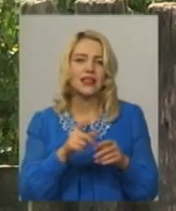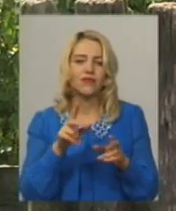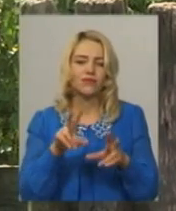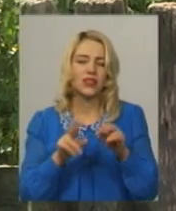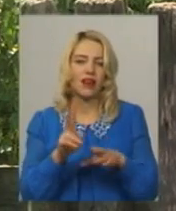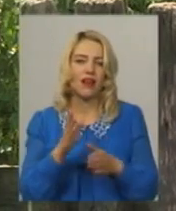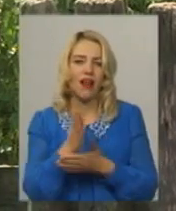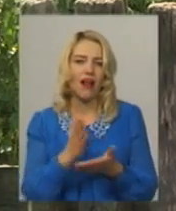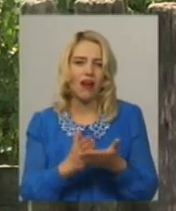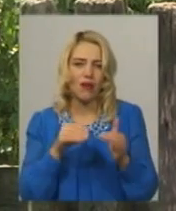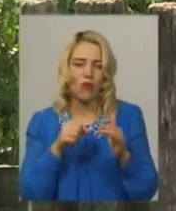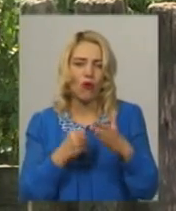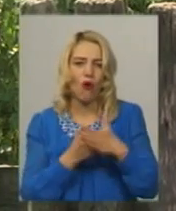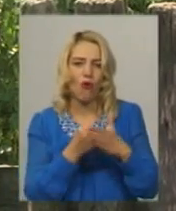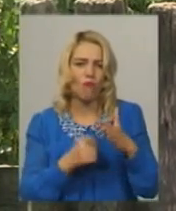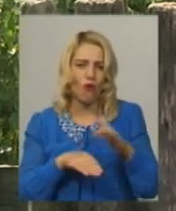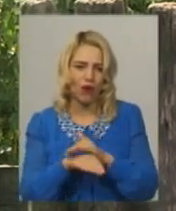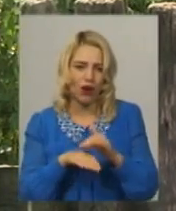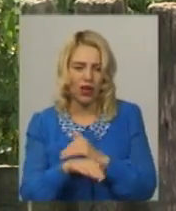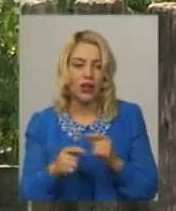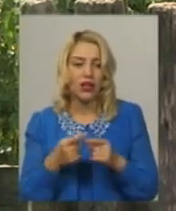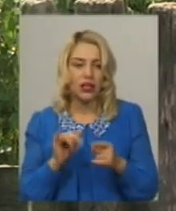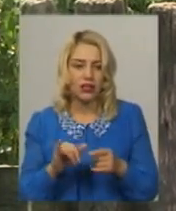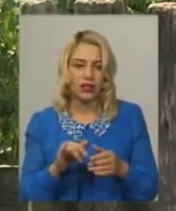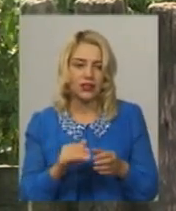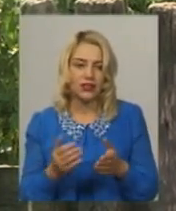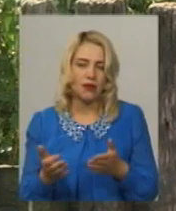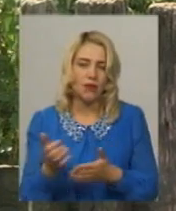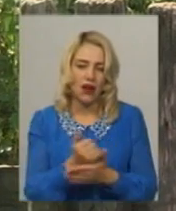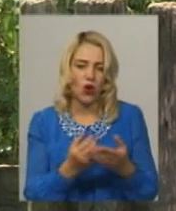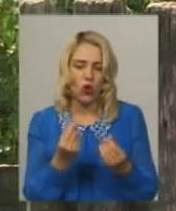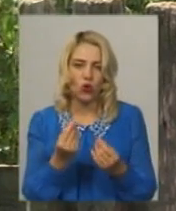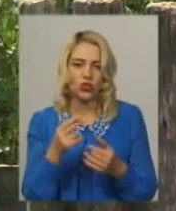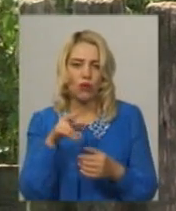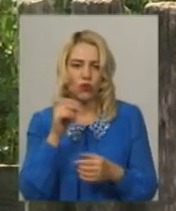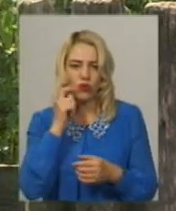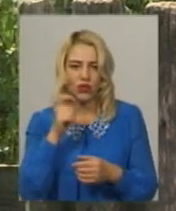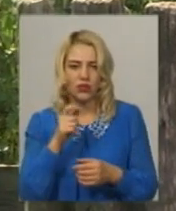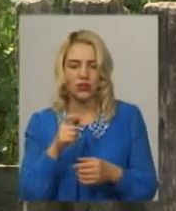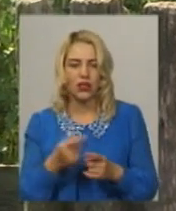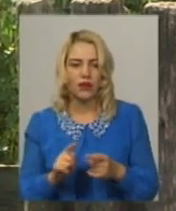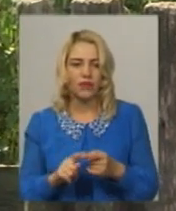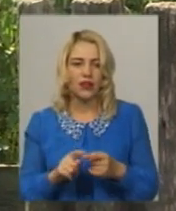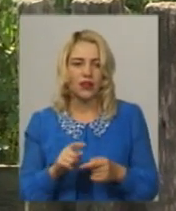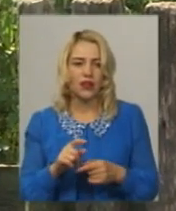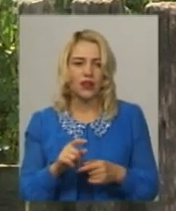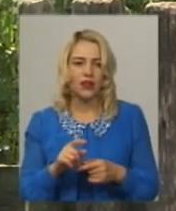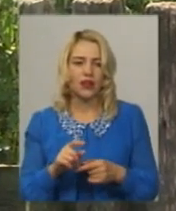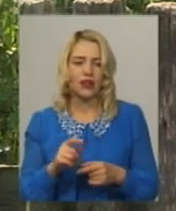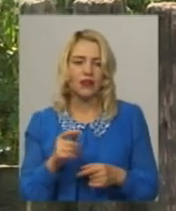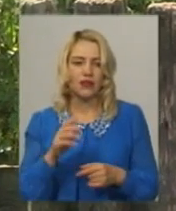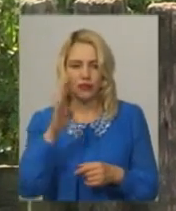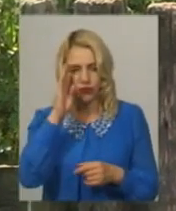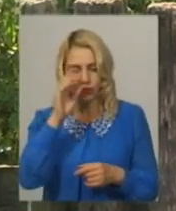Знаю, що 3 роки дід збирав гроші по Україні. Зараз би то він не зібрав, бо його за 3 рублі вбили, щоб знали, що